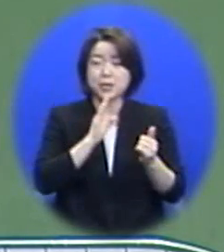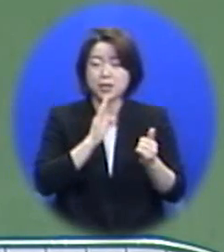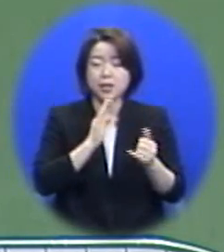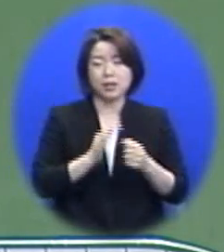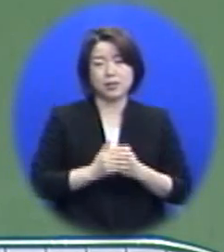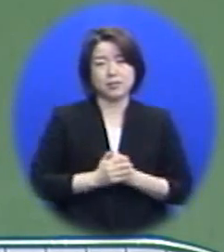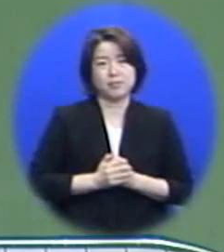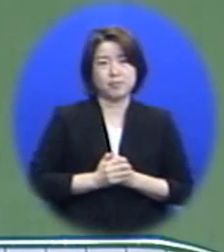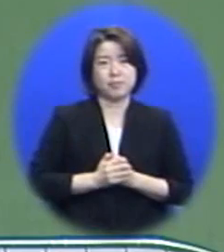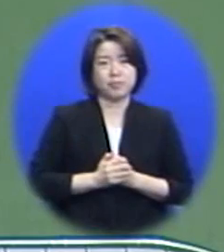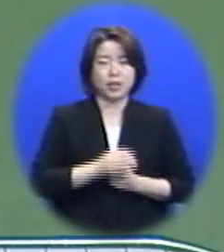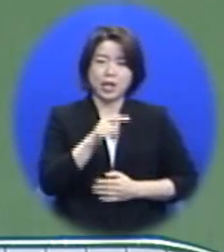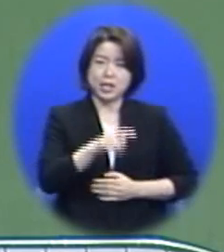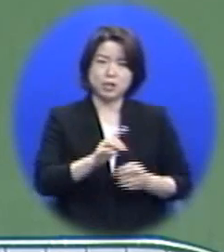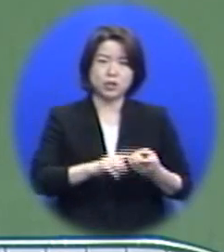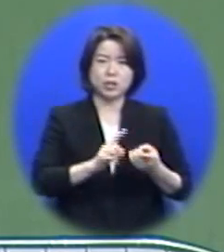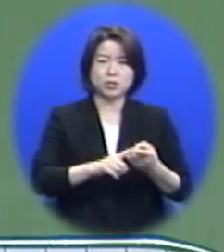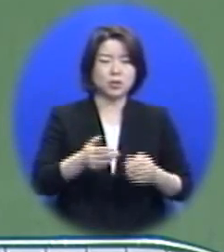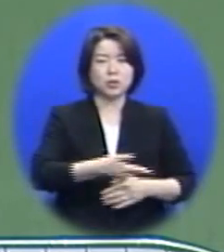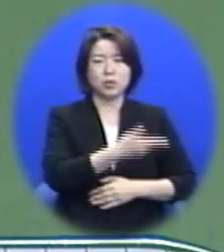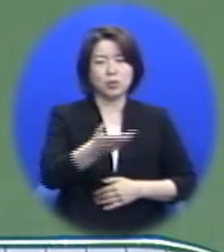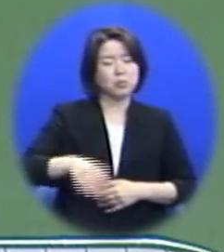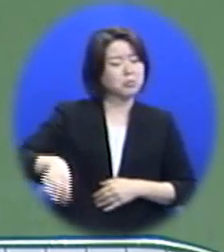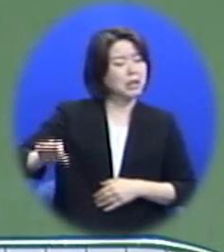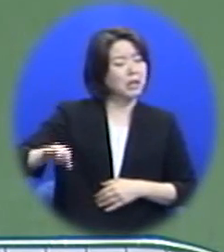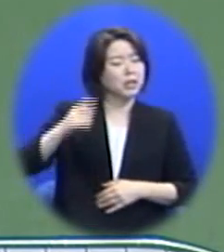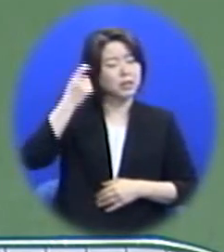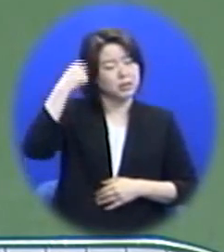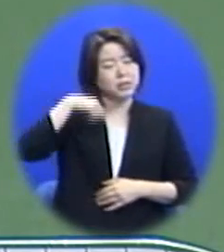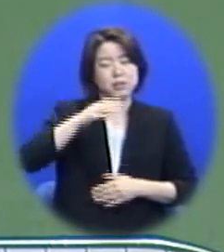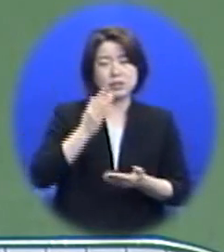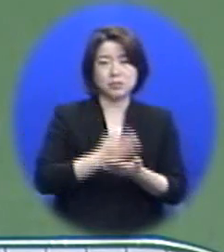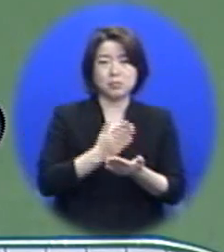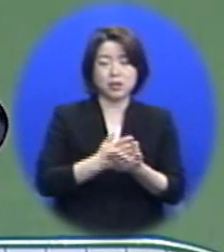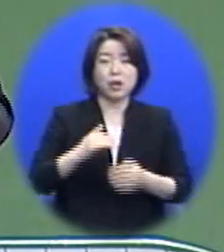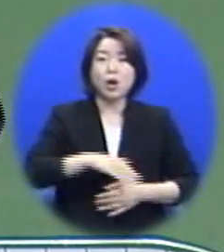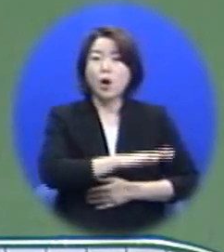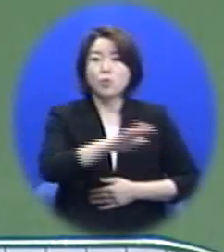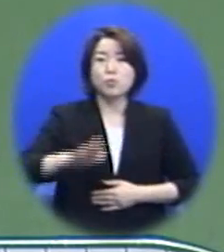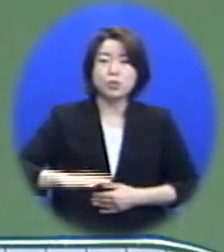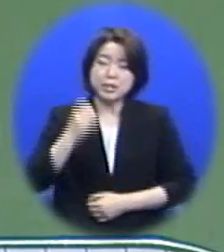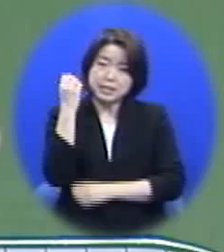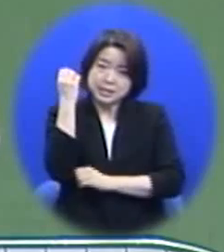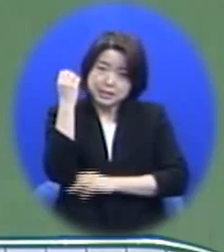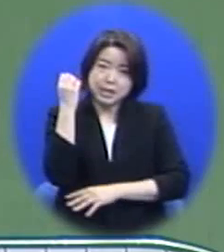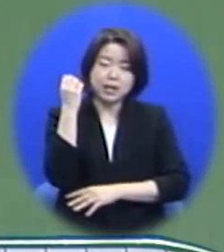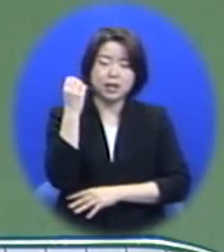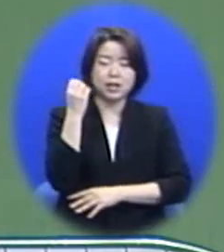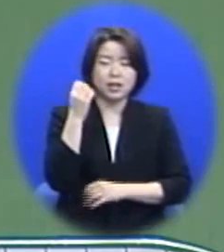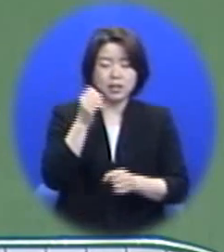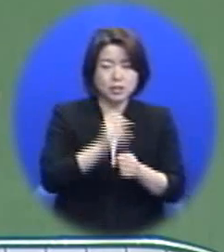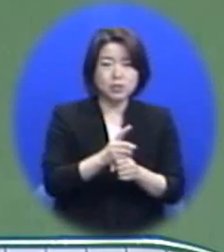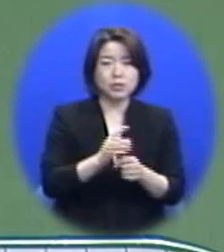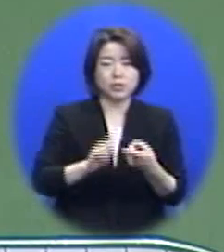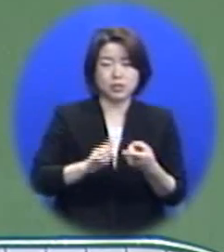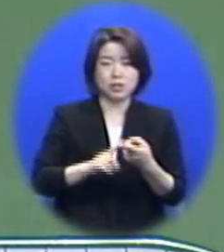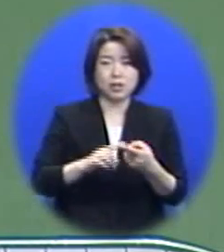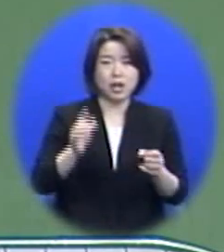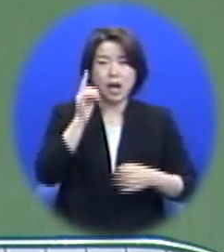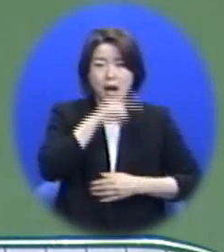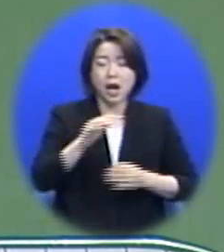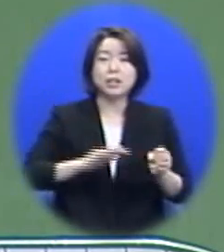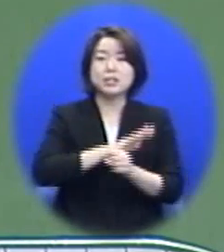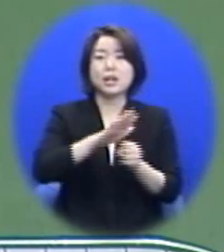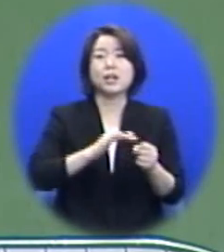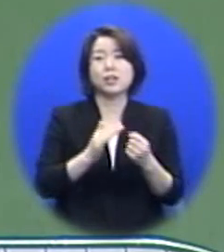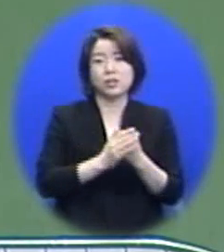여러분 이것을 절대로 여러분이 소홀이 여기시면 안 됩니다 우리는 본성상 악을 사랑하는 자입니다 악을 사랑하기